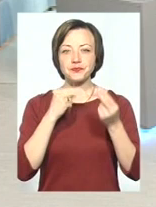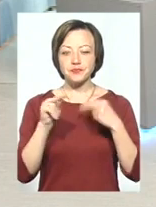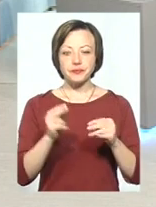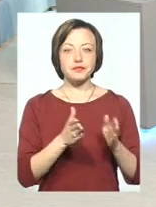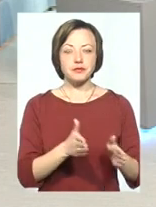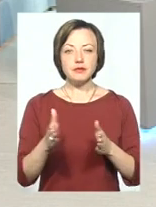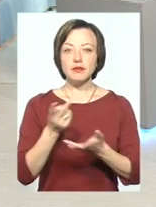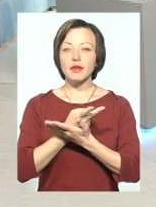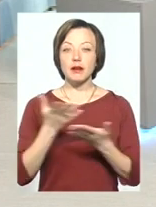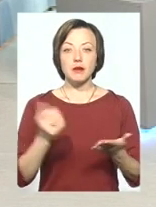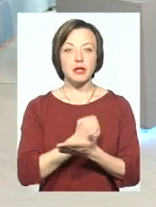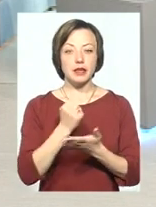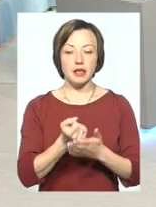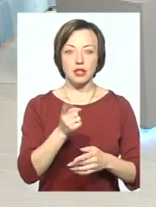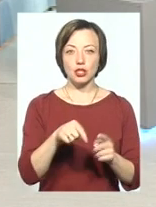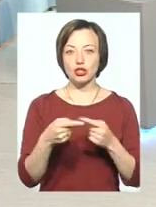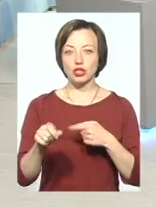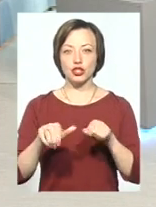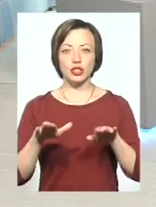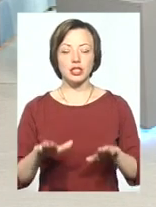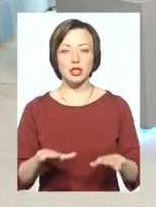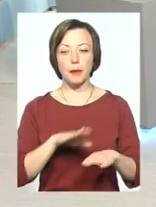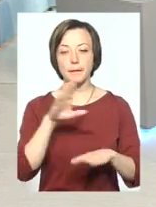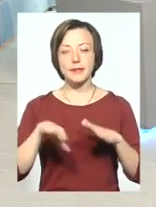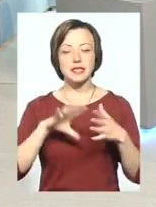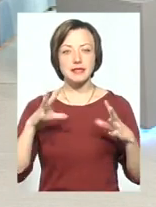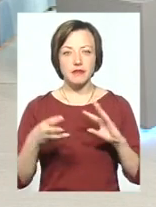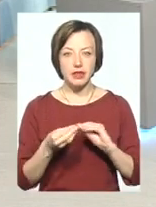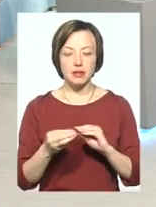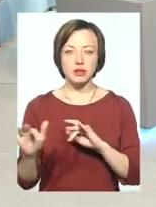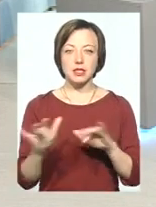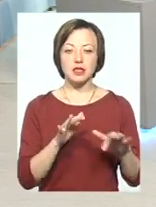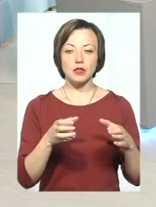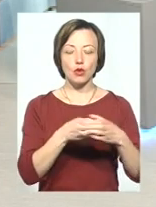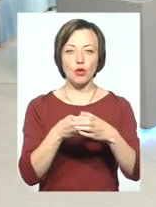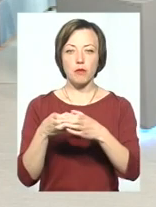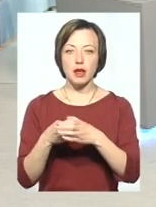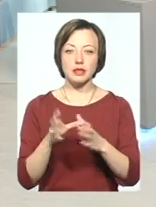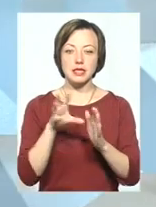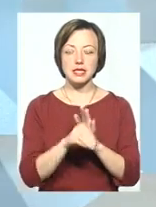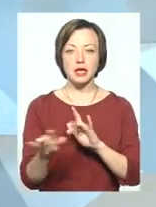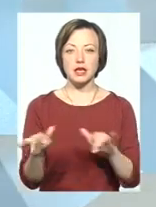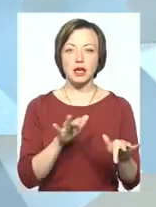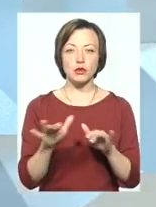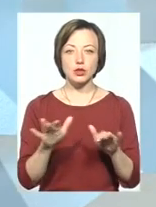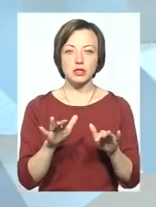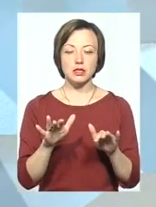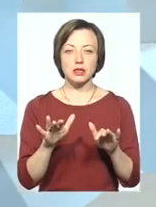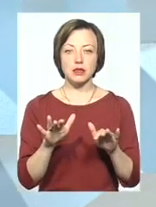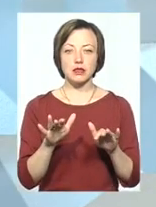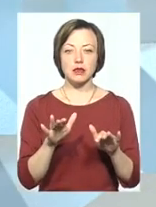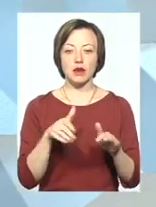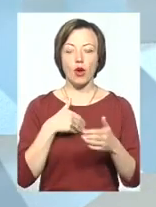механізму прозорості прийняття тих чи інших рішень, підзвітності, задіяності громад, задіяності